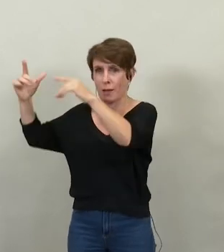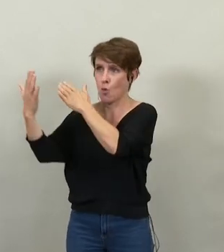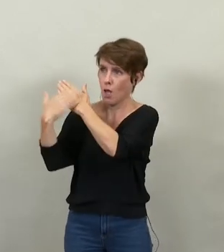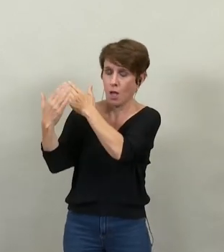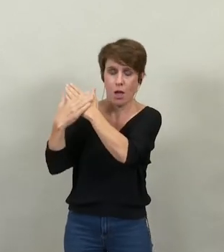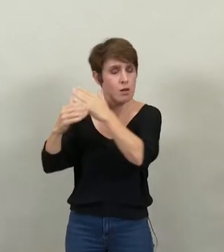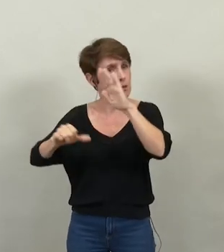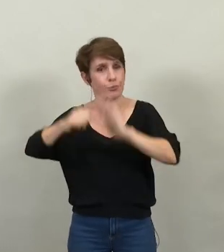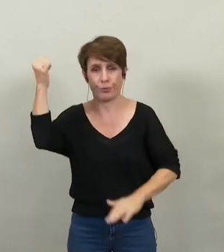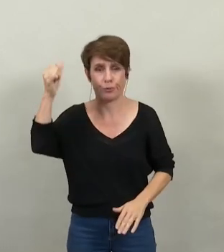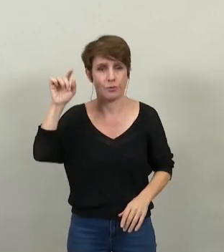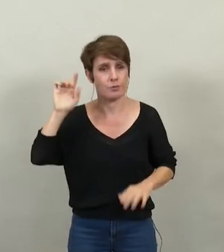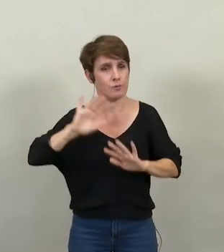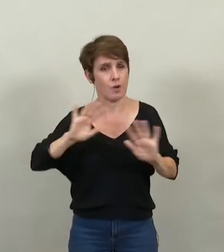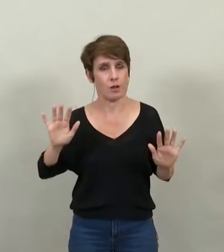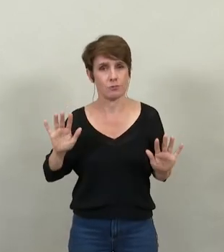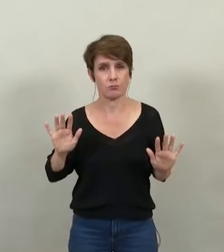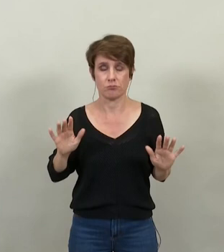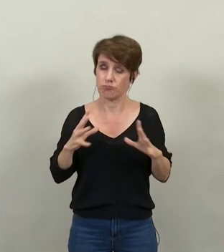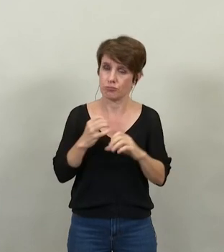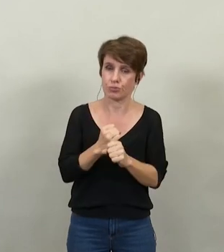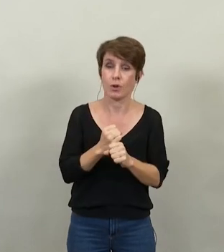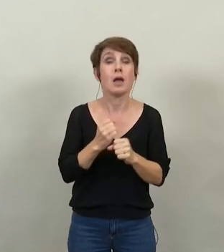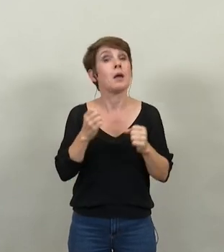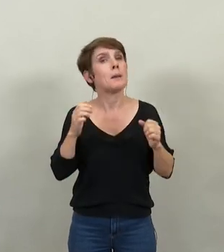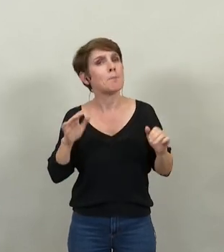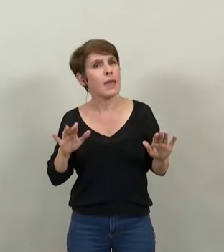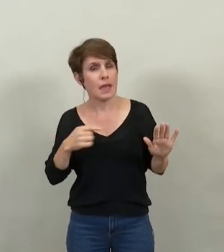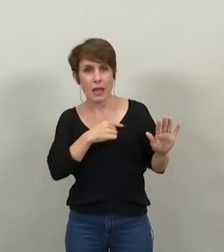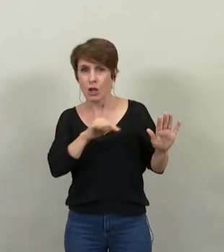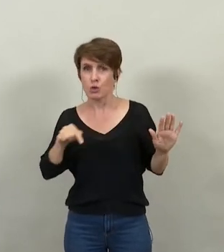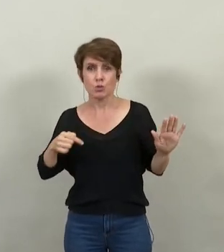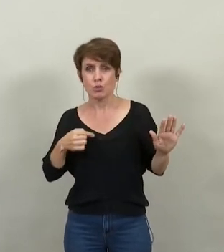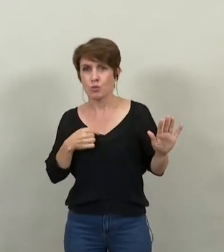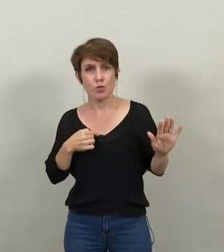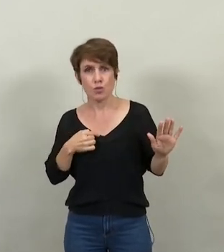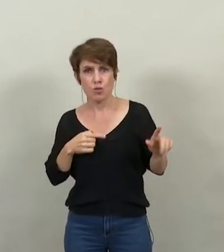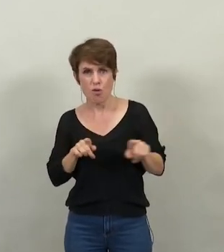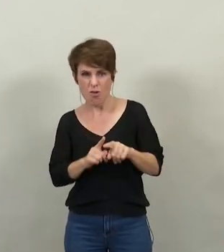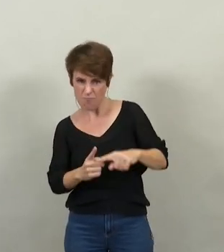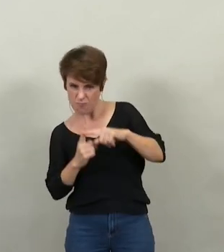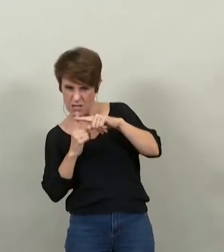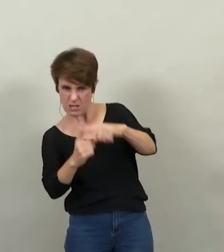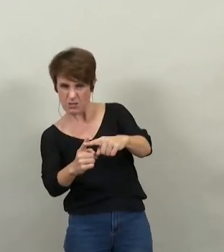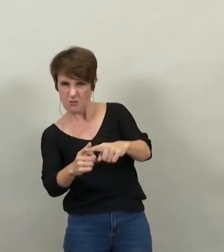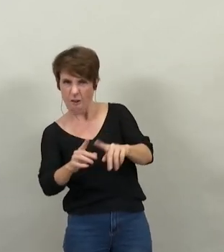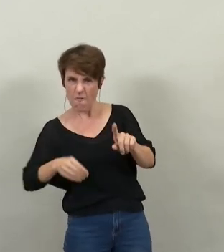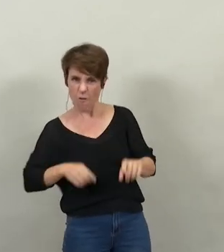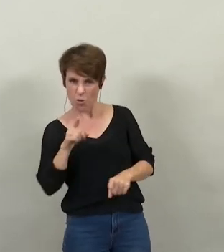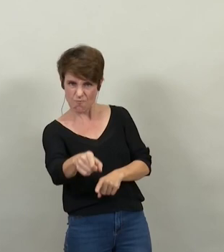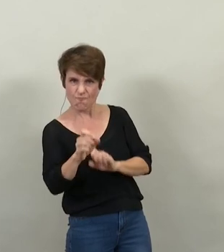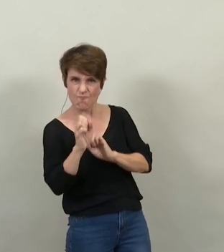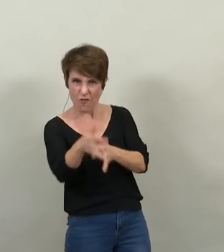essentiel essentiel voilà ce qu'on voulait dire mais en aucun cas nous pointons du doigt donc les